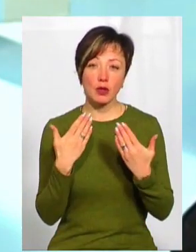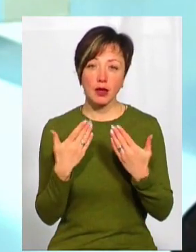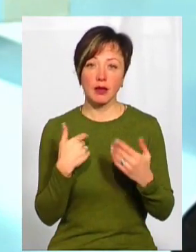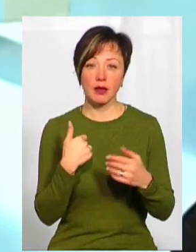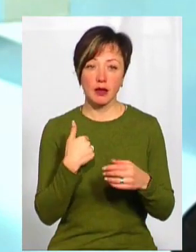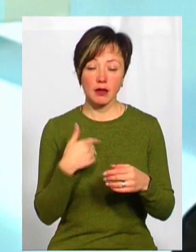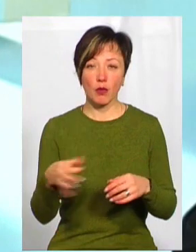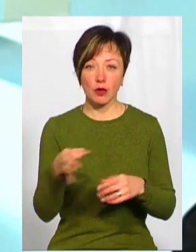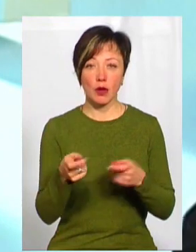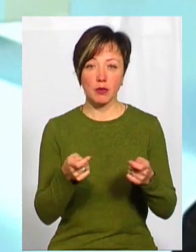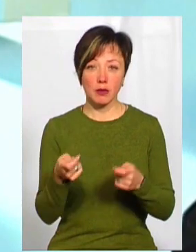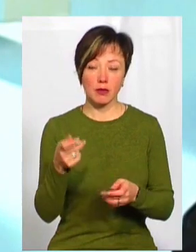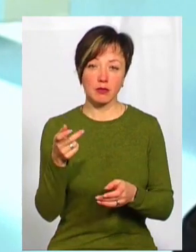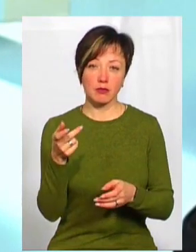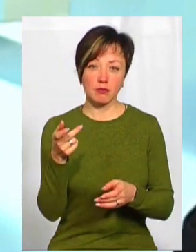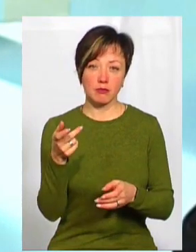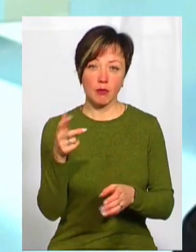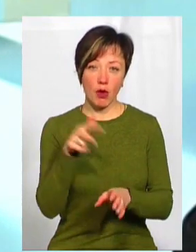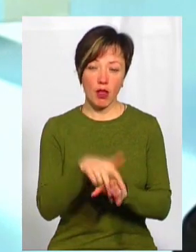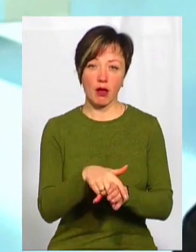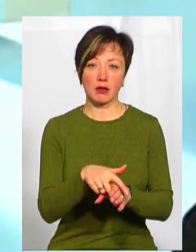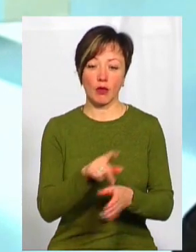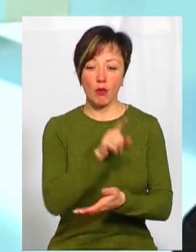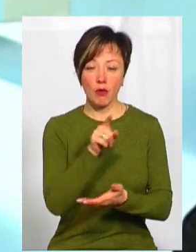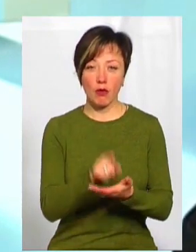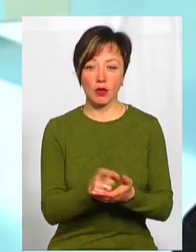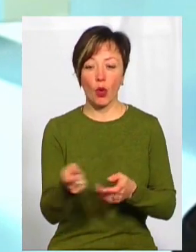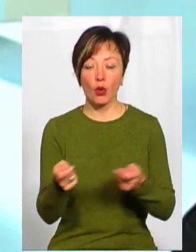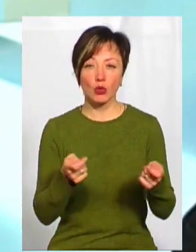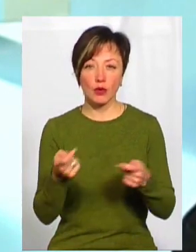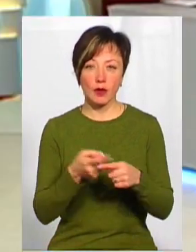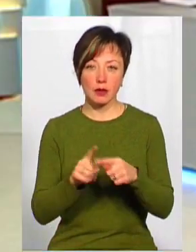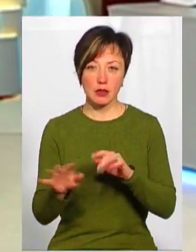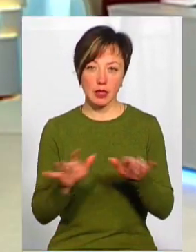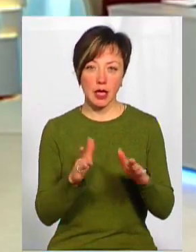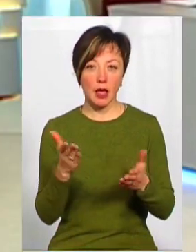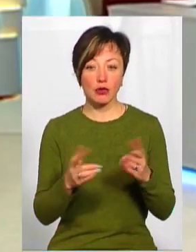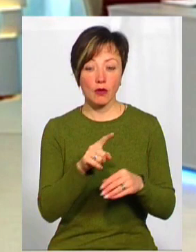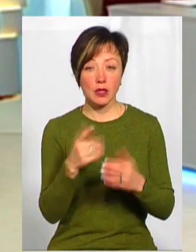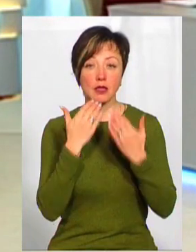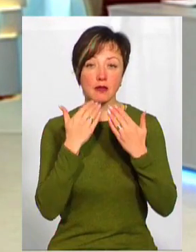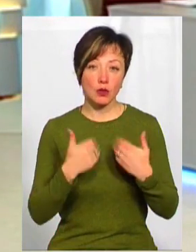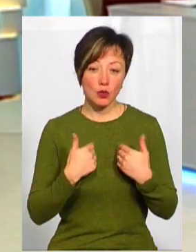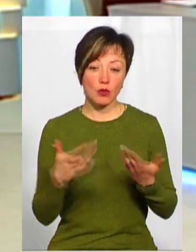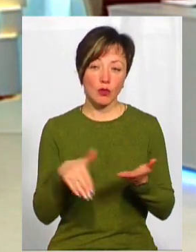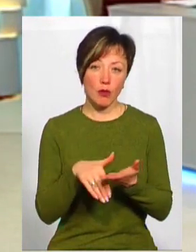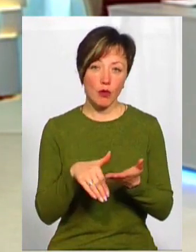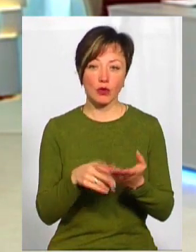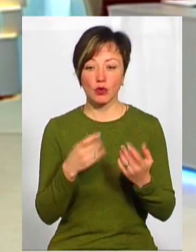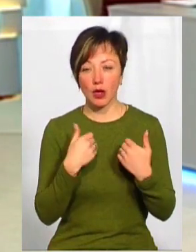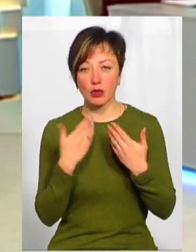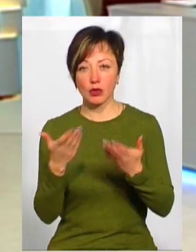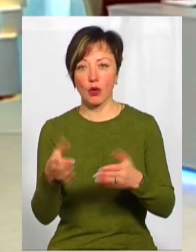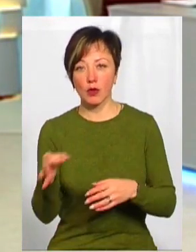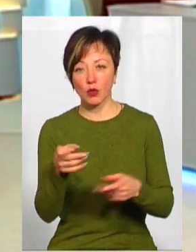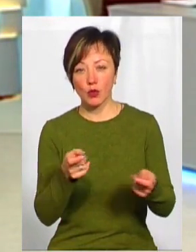на нас, на обласну адміністрацію, покладений обов'язок координувати ці дії. І якщо вони звернуться за якоюсь допомогою, чи до нас,